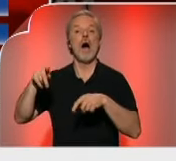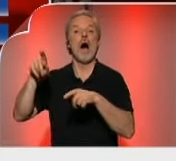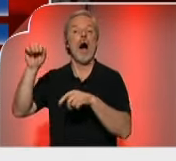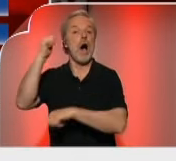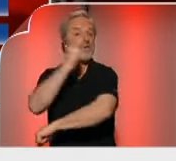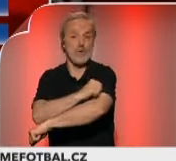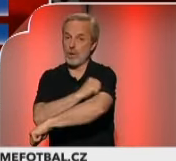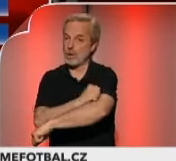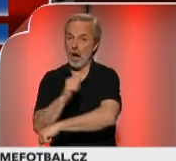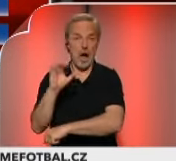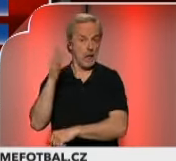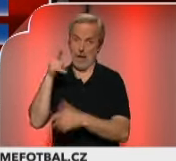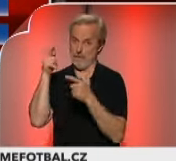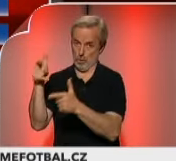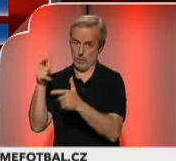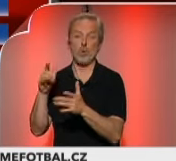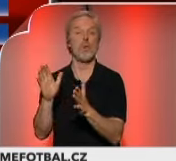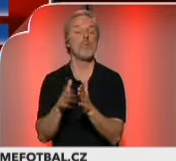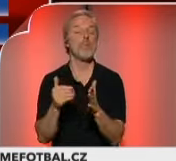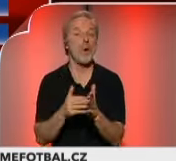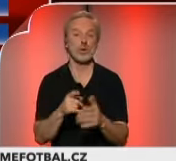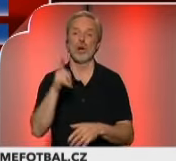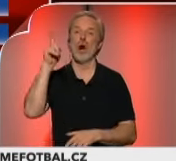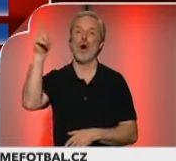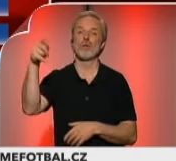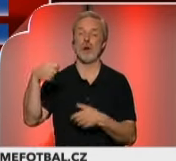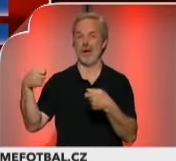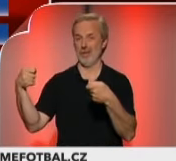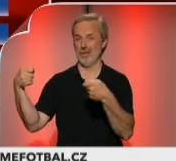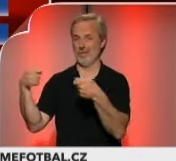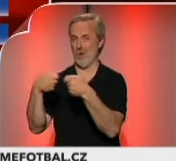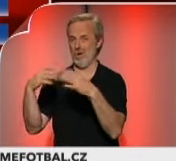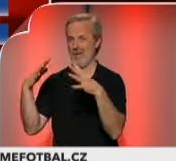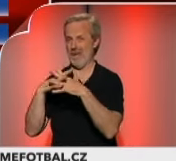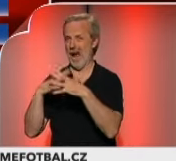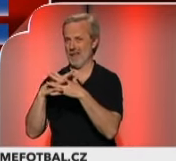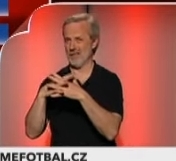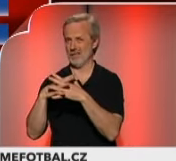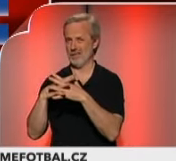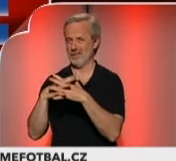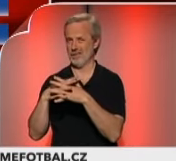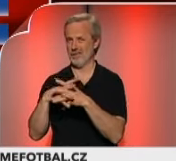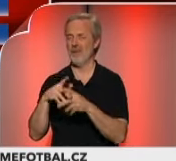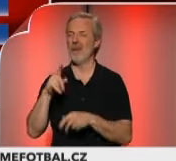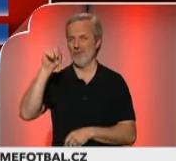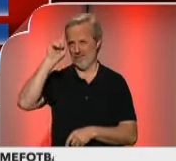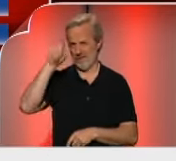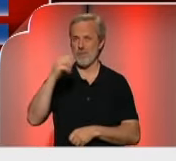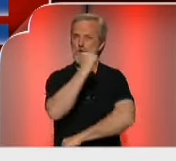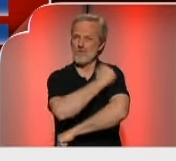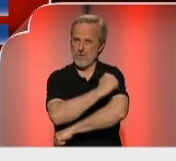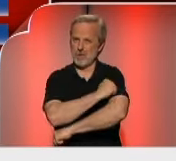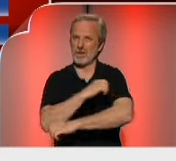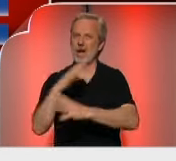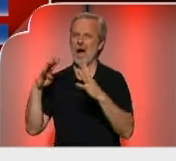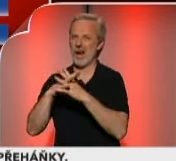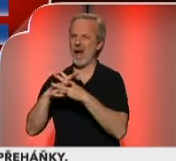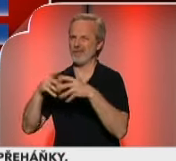řekl před tím sjezdem že je v příliš úzké vazbě s Davidem Rát David Rát měl na Bohuslava